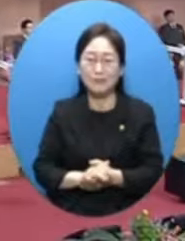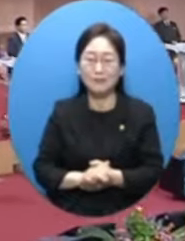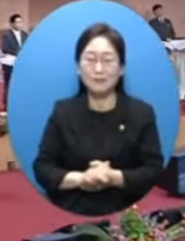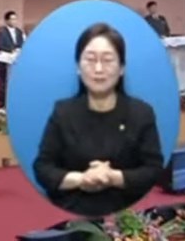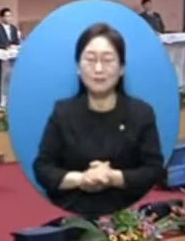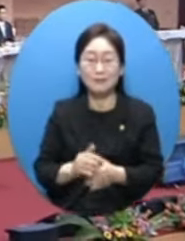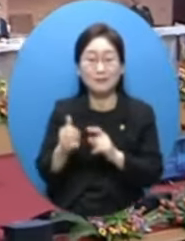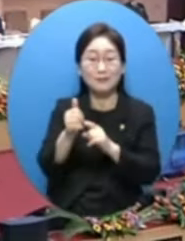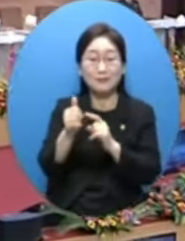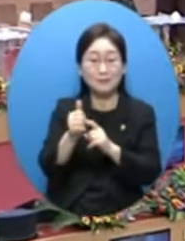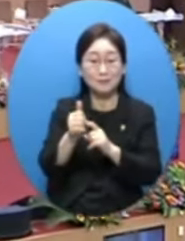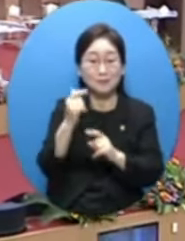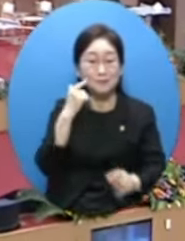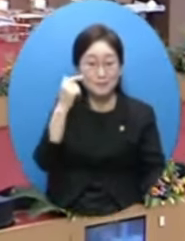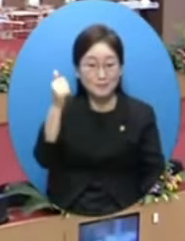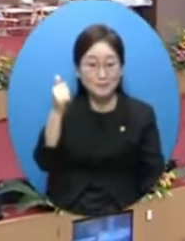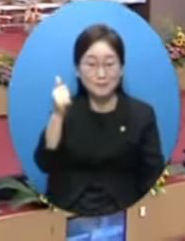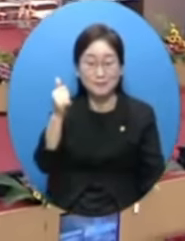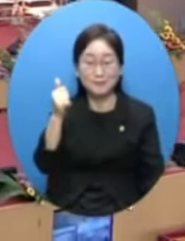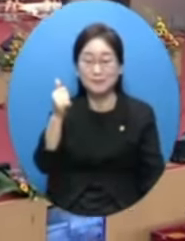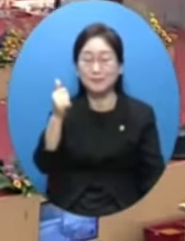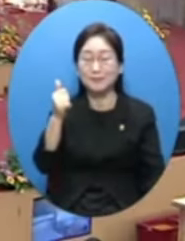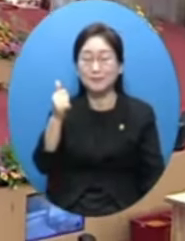그 목사님이